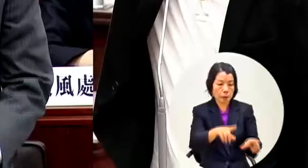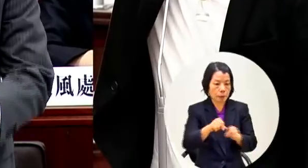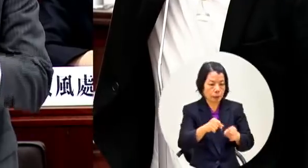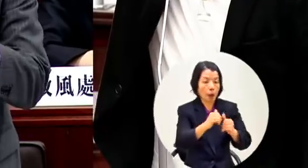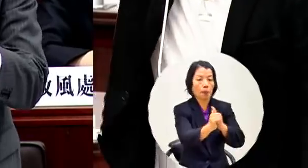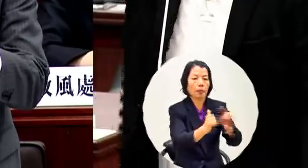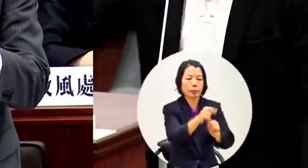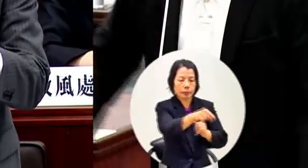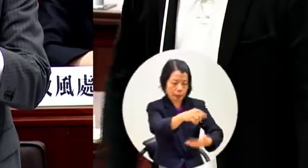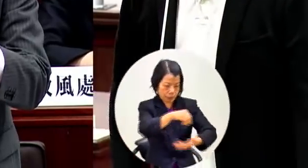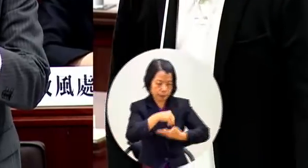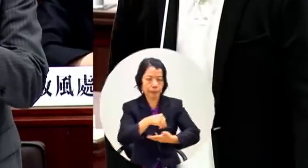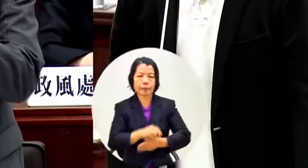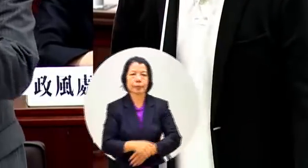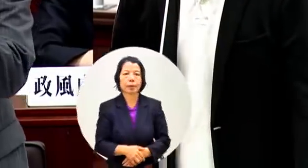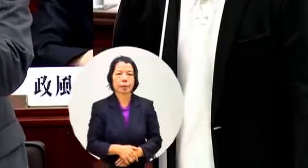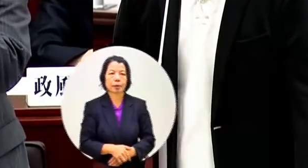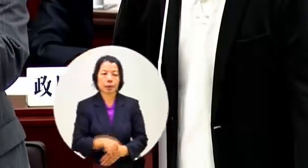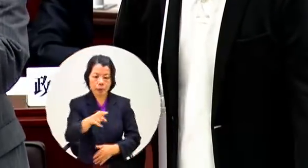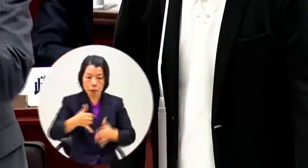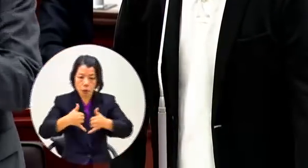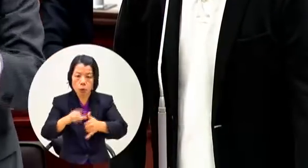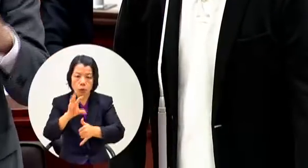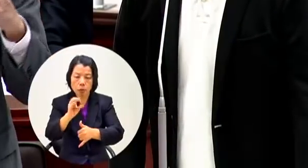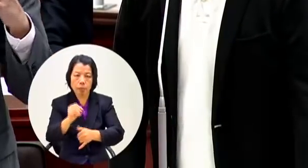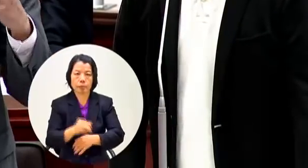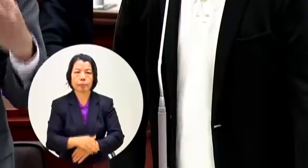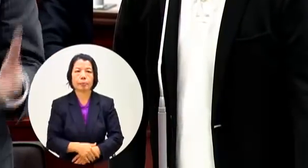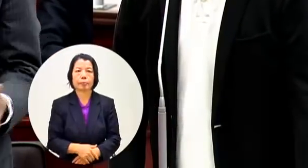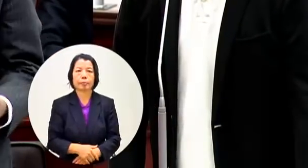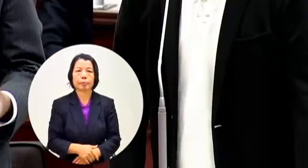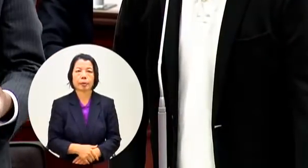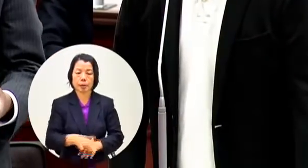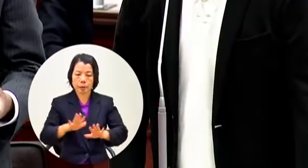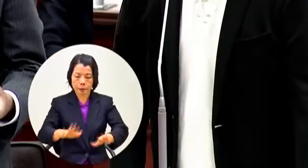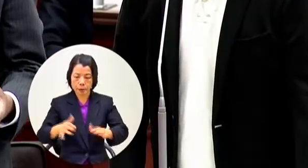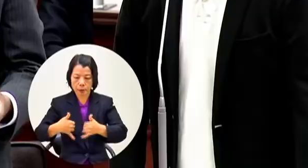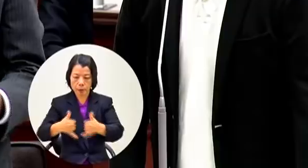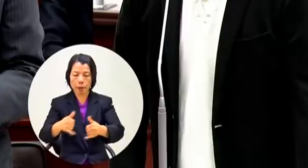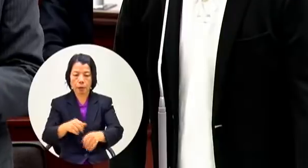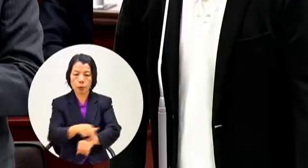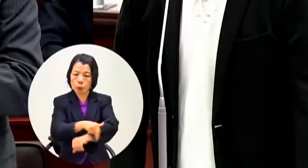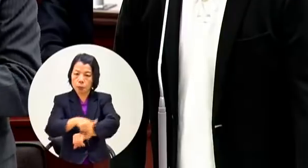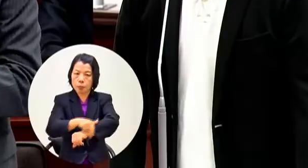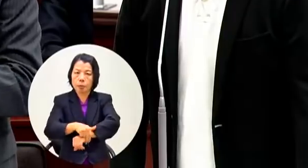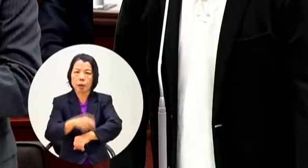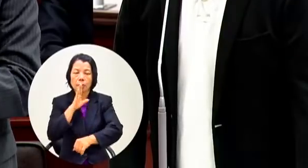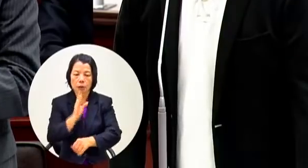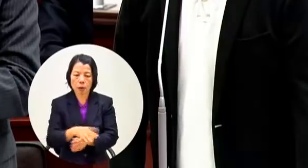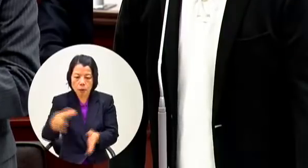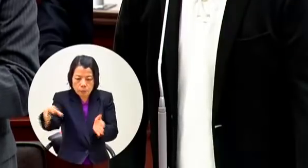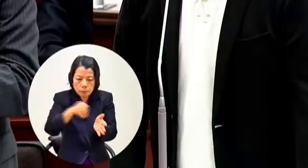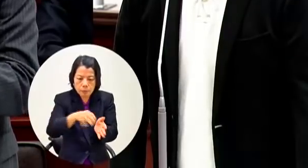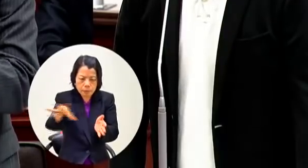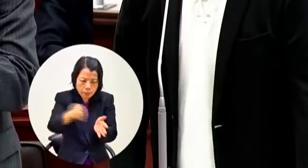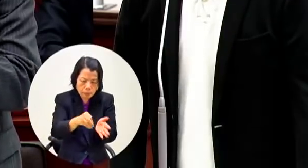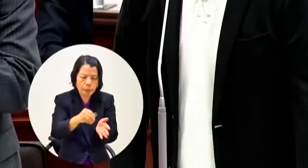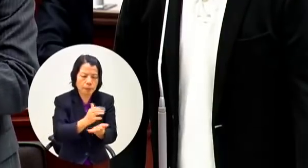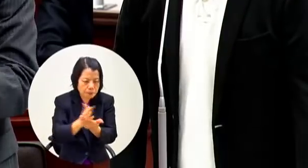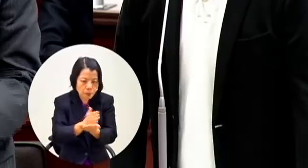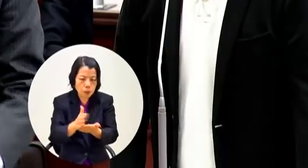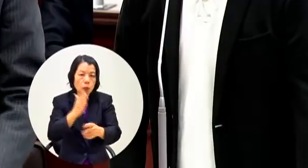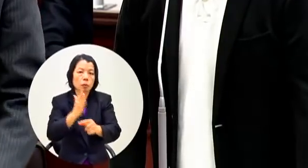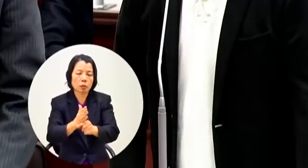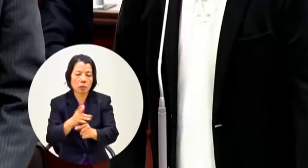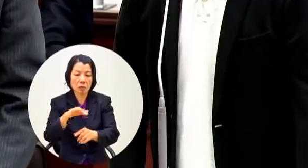条路线。 那这一条路线目前规划是只是纳入评估那并没有呈现，因为我们目前还是依照原